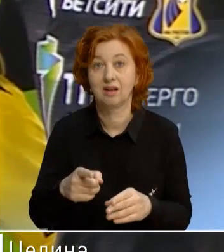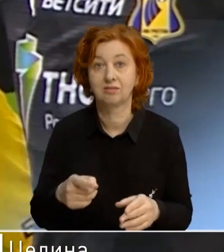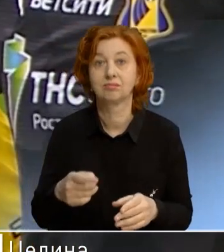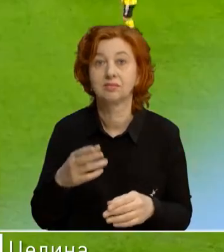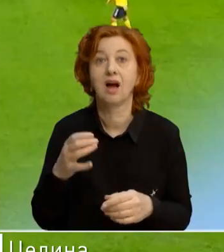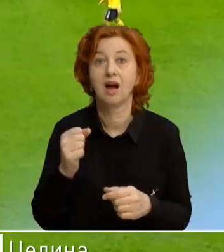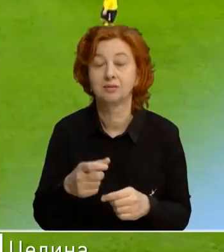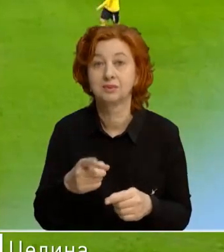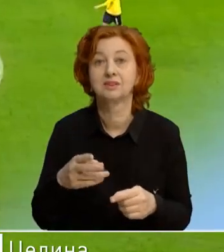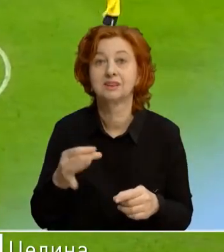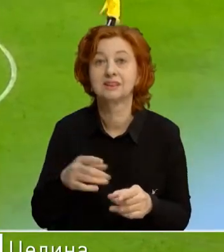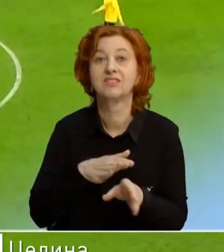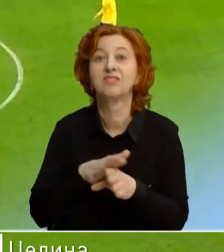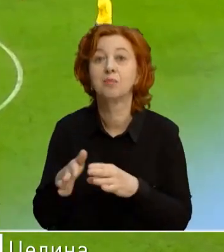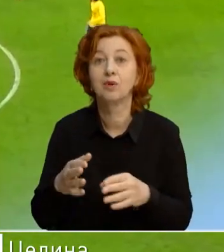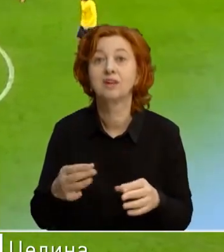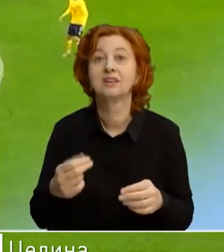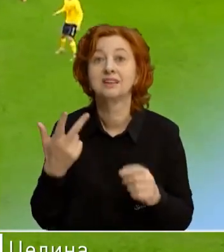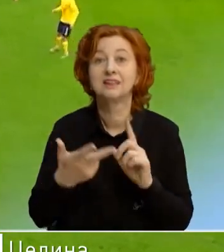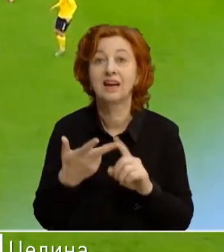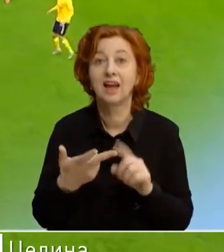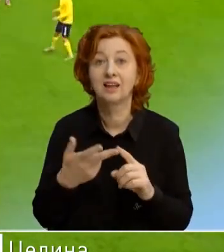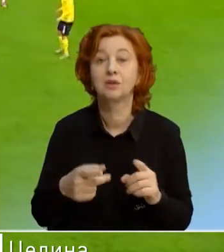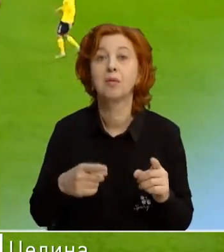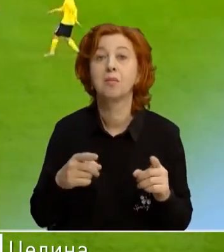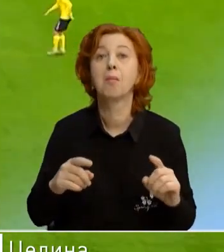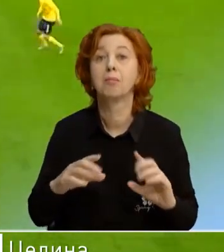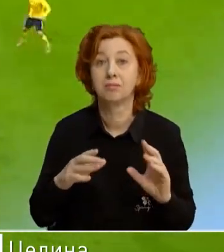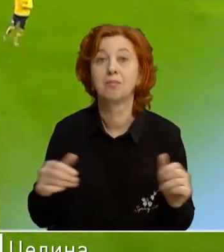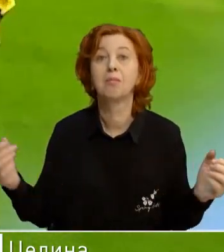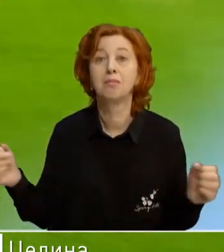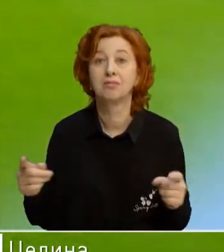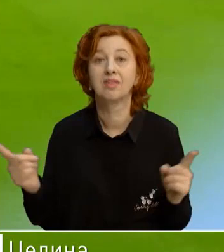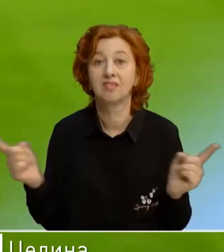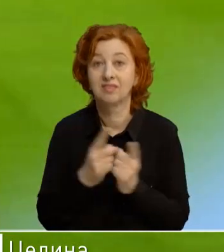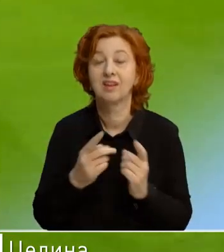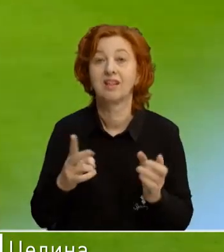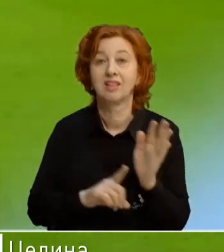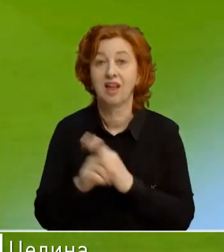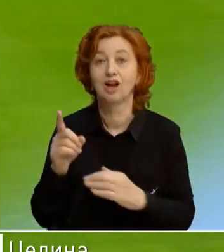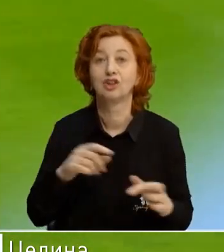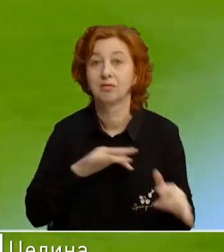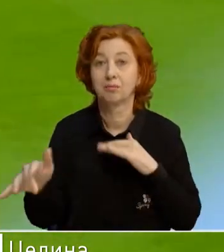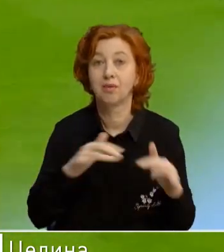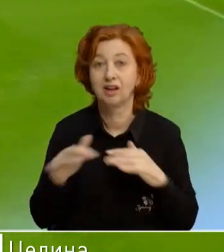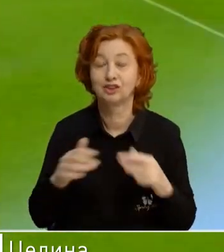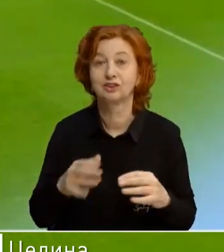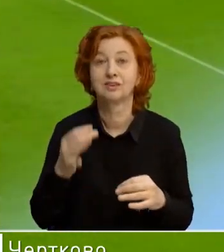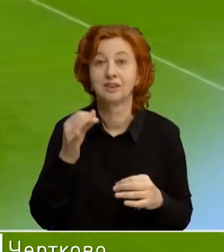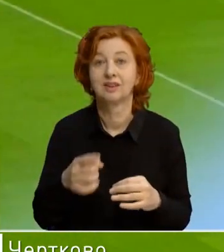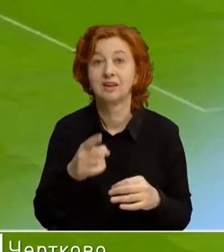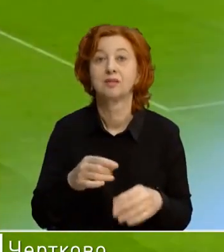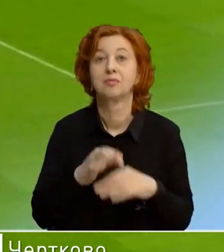и Полос. Желто-синие бодро начали встречу, но счет в матче открыли спартаковцы. На 23-й минуте Мозес продвинулся